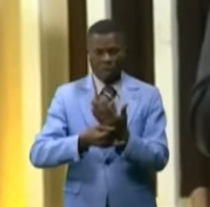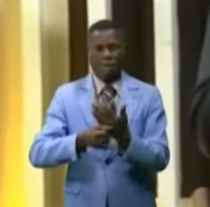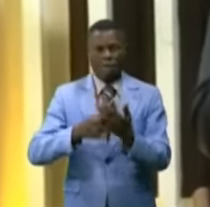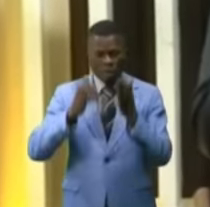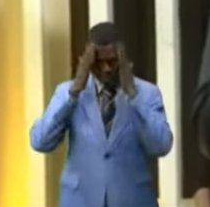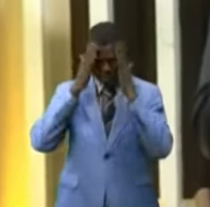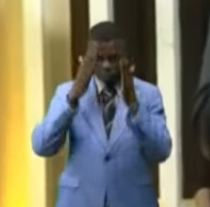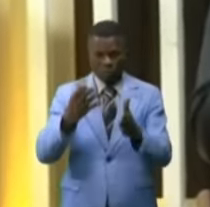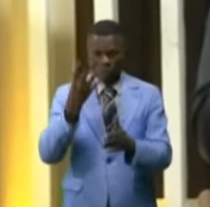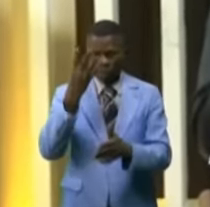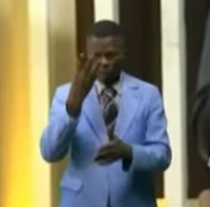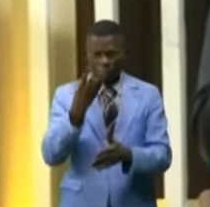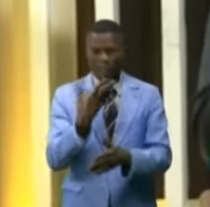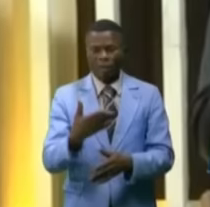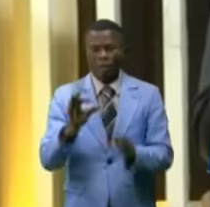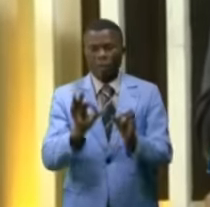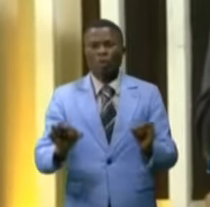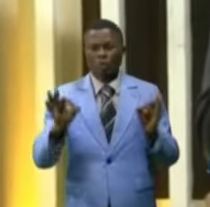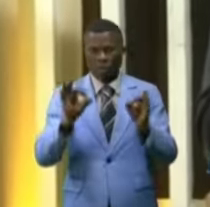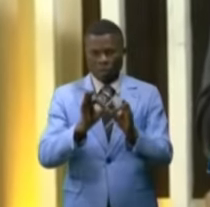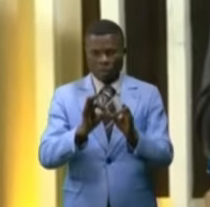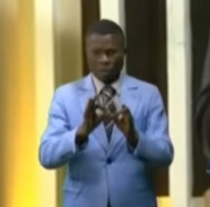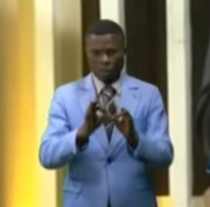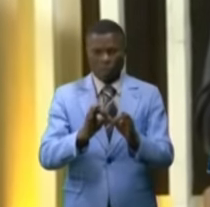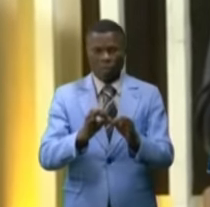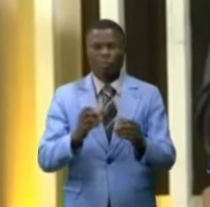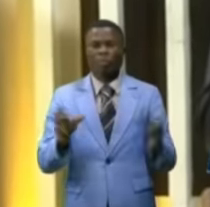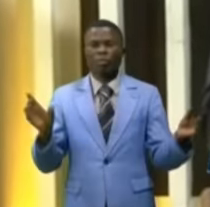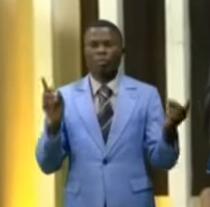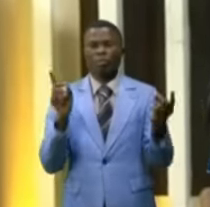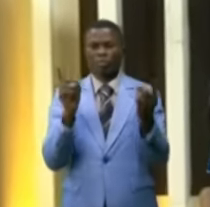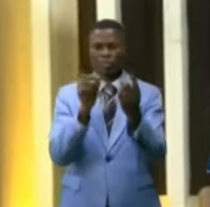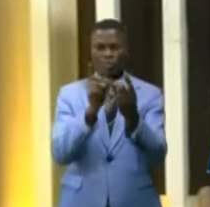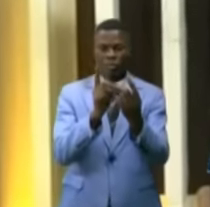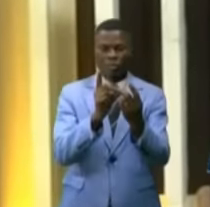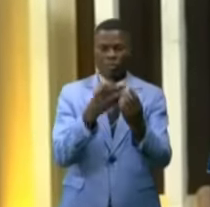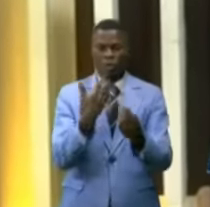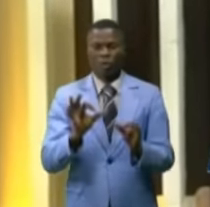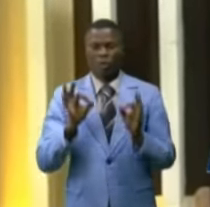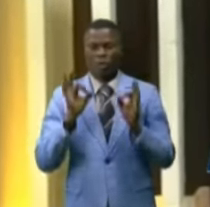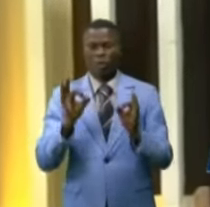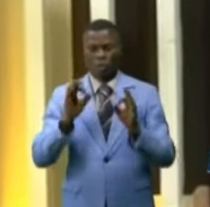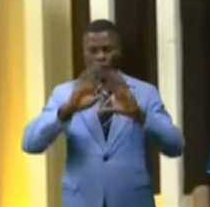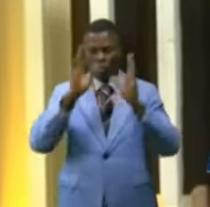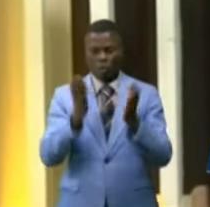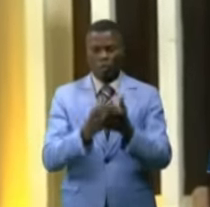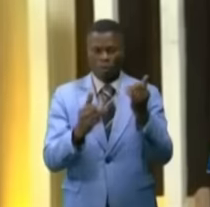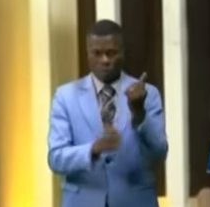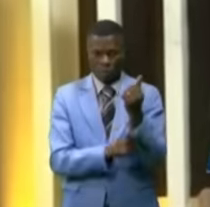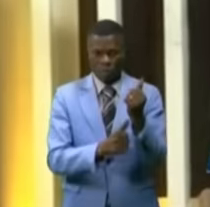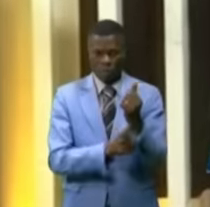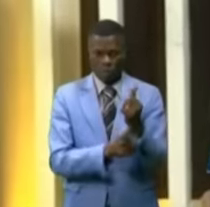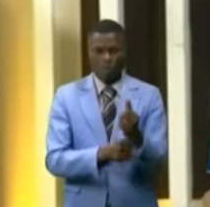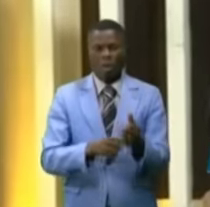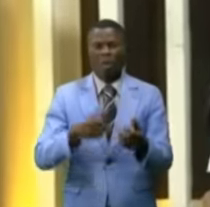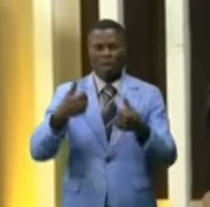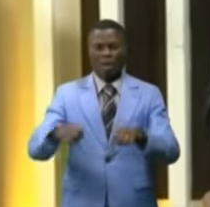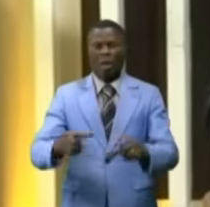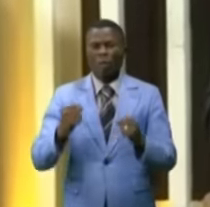sur quatre piliers que sont la connectivité, l'innovation pour tous, la